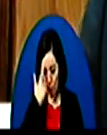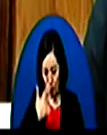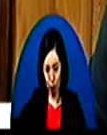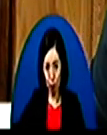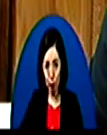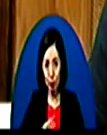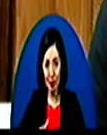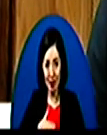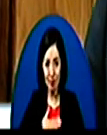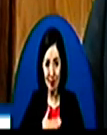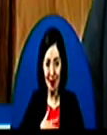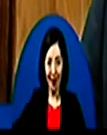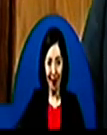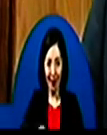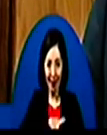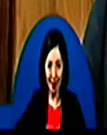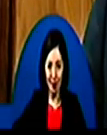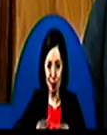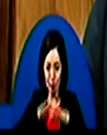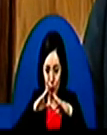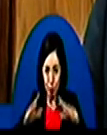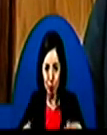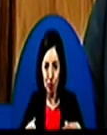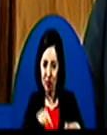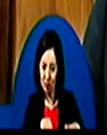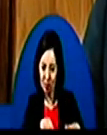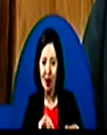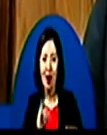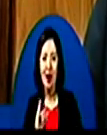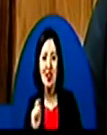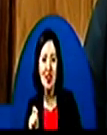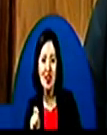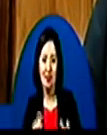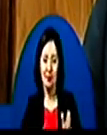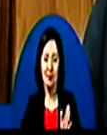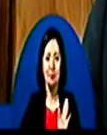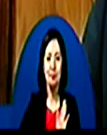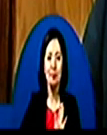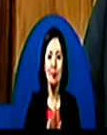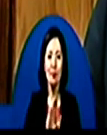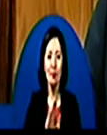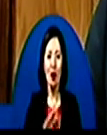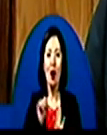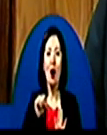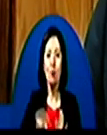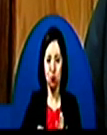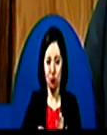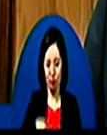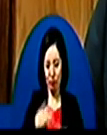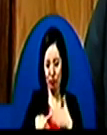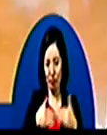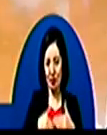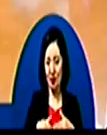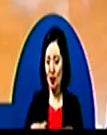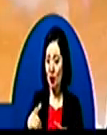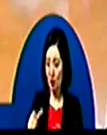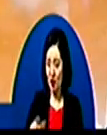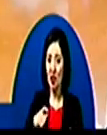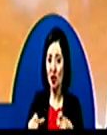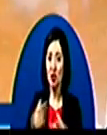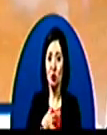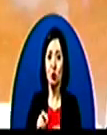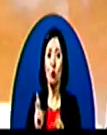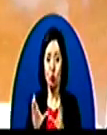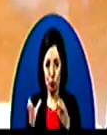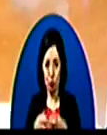нутгийн бүрд нь IT стартап бизнесүүдийн эдийн засгийн чөлөөт бус болгоод зарлжмаар байна. Эхний